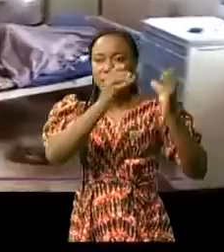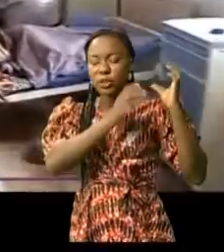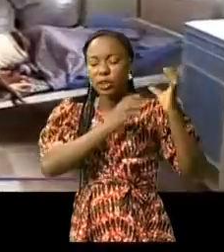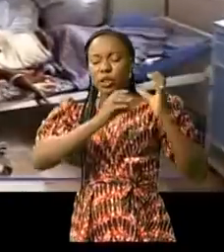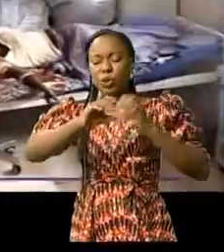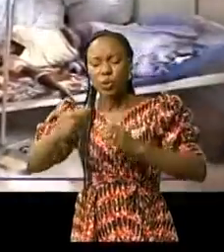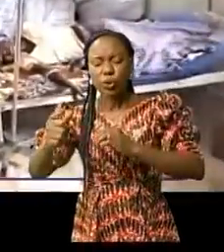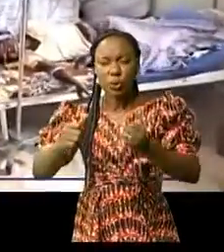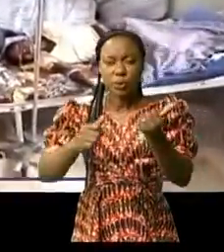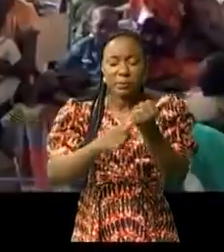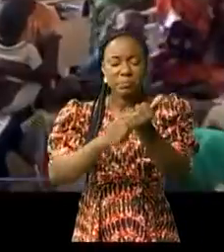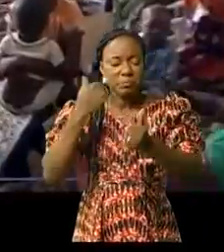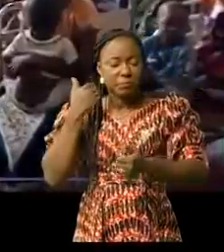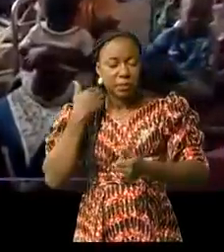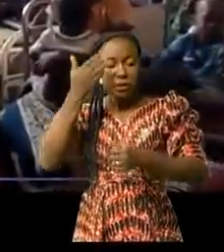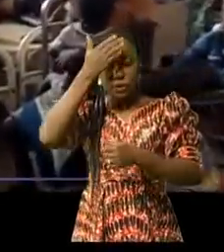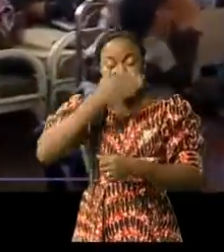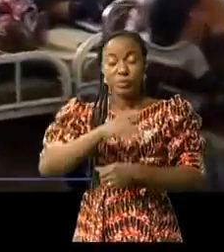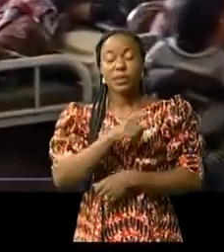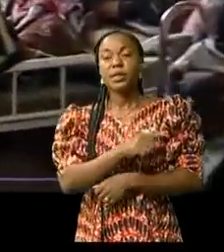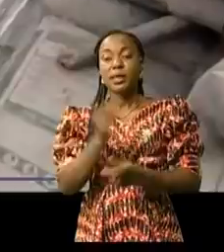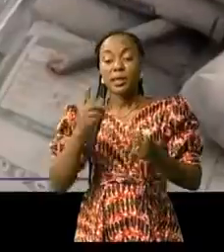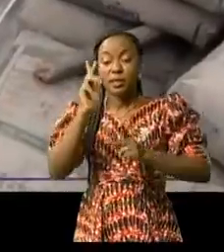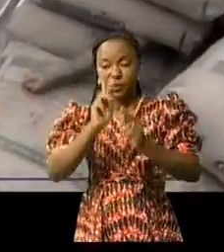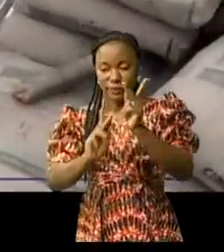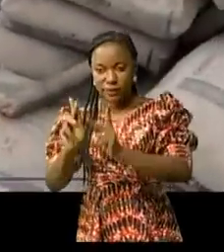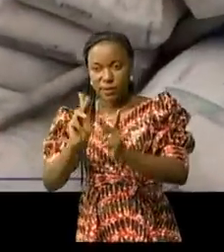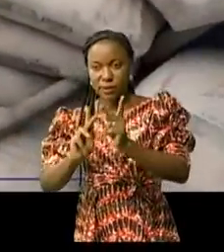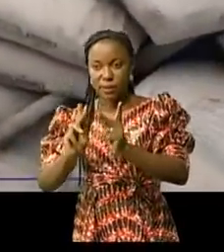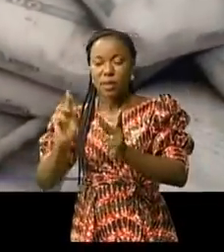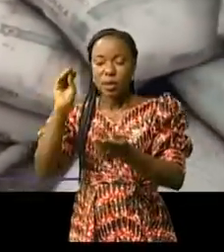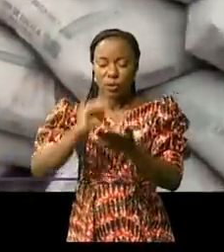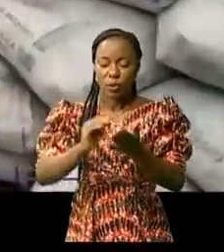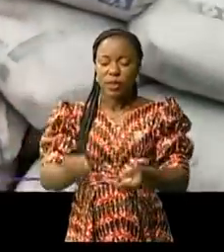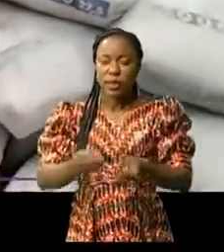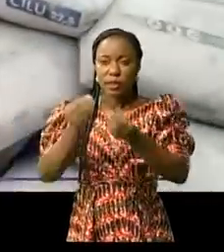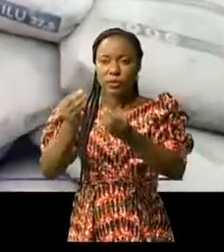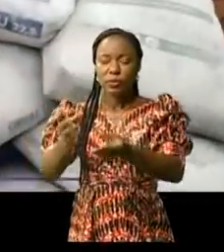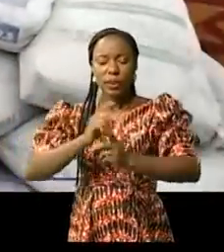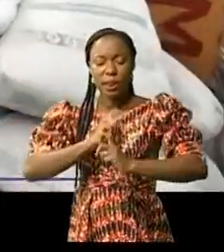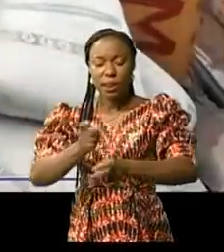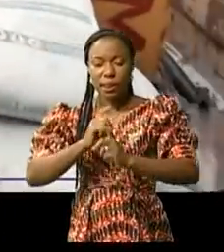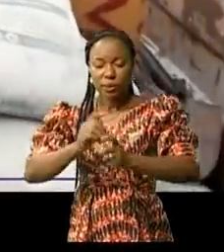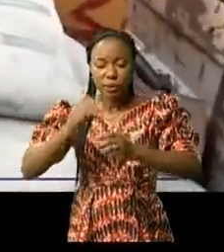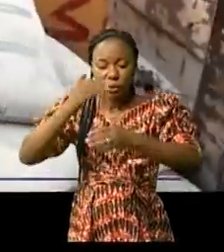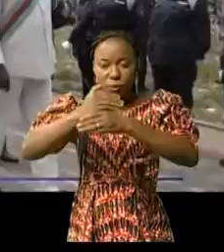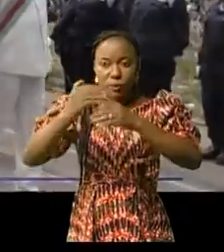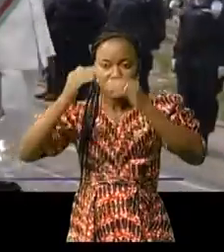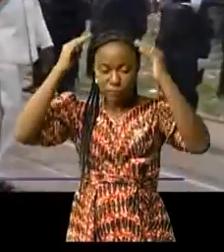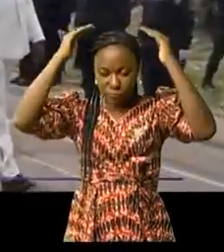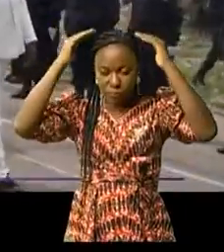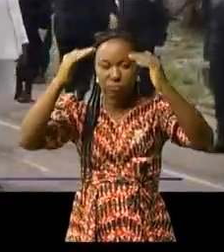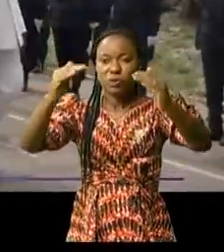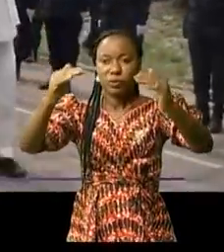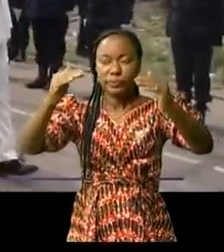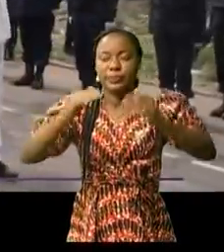malades par ici et par là dans son itinérance à ces actions s'ajoutent la remise de matériel de construction et d'équipements de sport